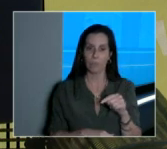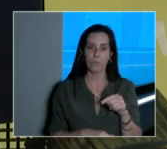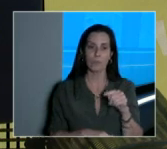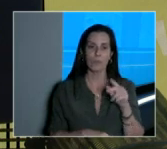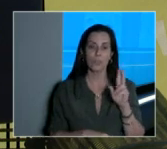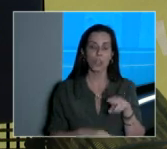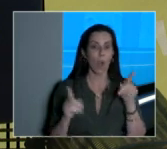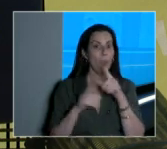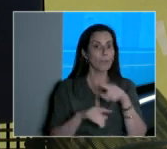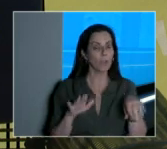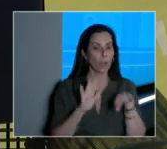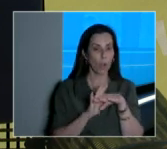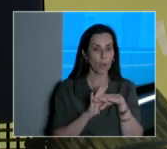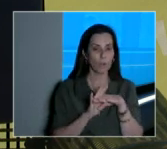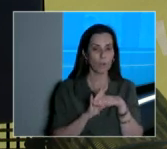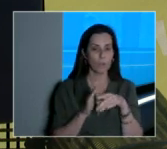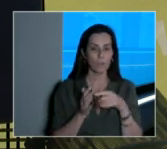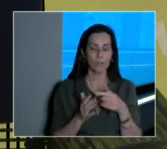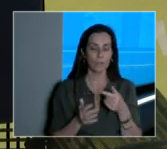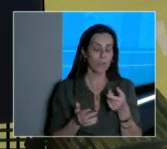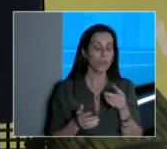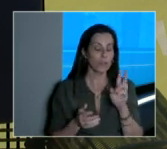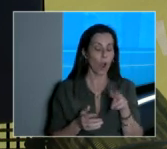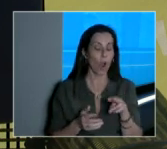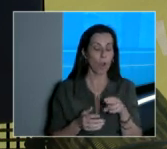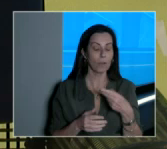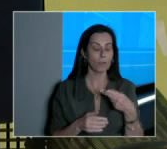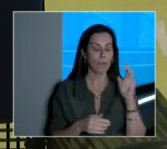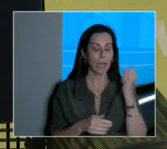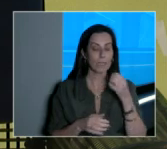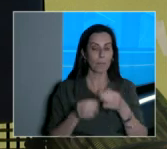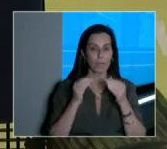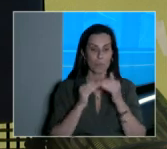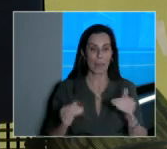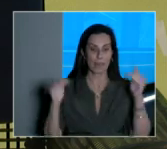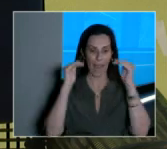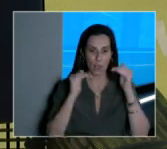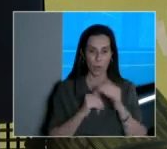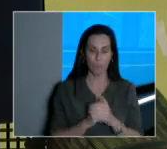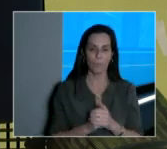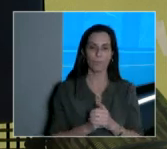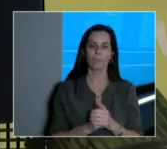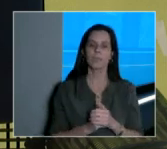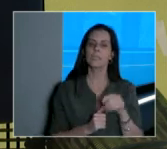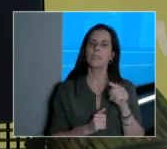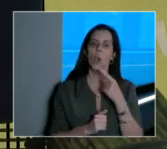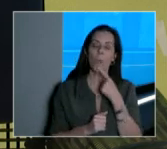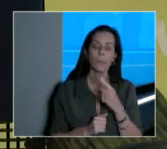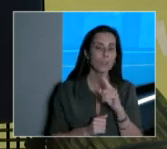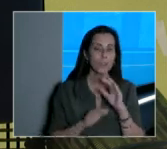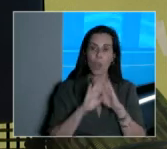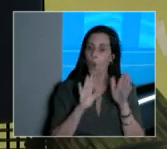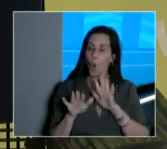שיכול לבטל חוק של שבית המשפט, זאת אומרת, יכול לגבור על חוק שבית המשפט ביטל אותו, זה אומר